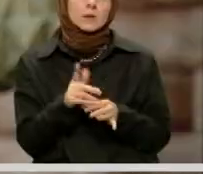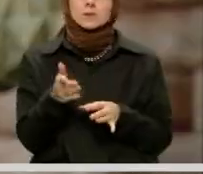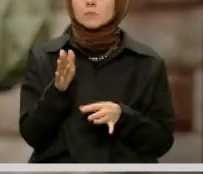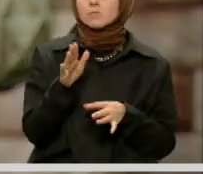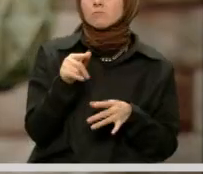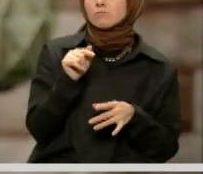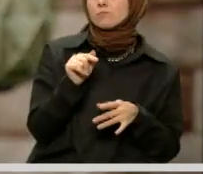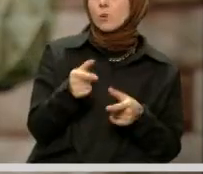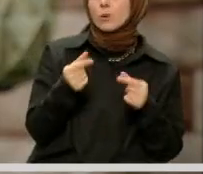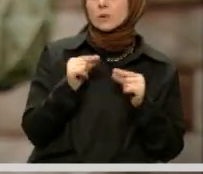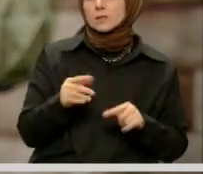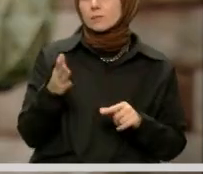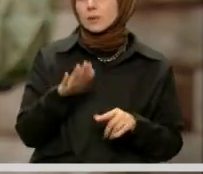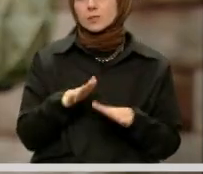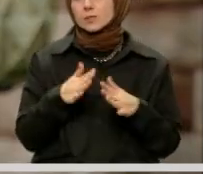anlayabiliriz.